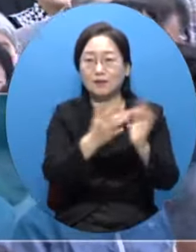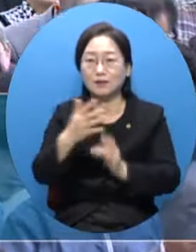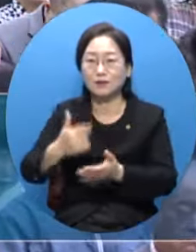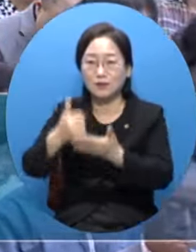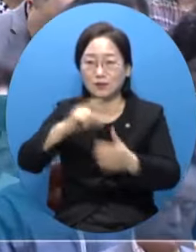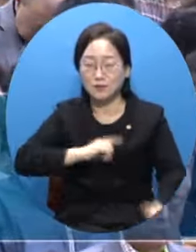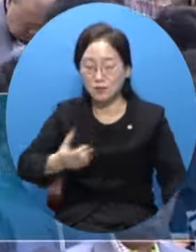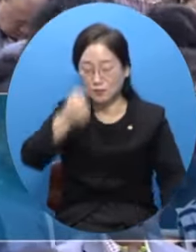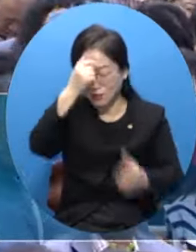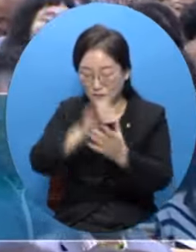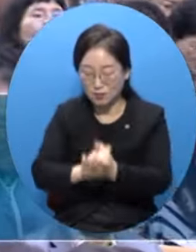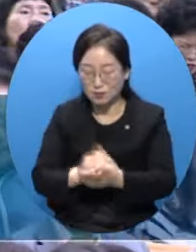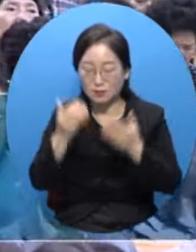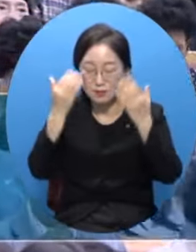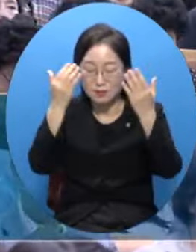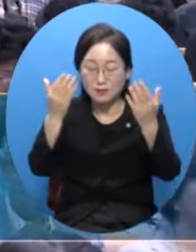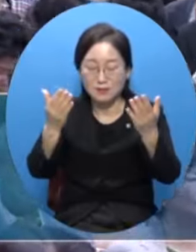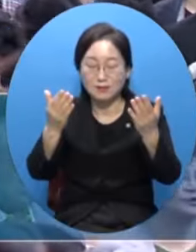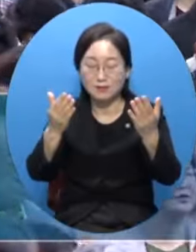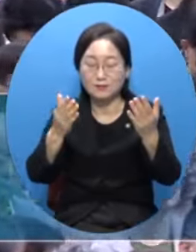예수님의 이름으로 기도드립니다.